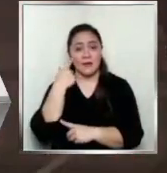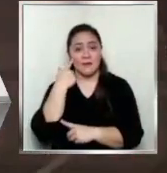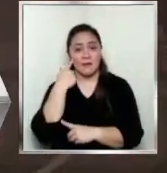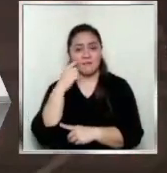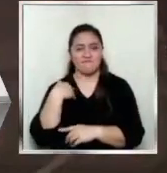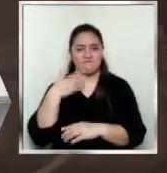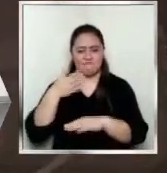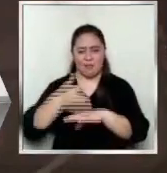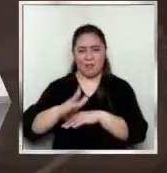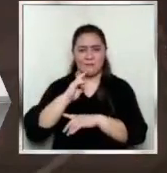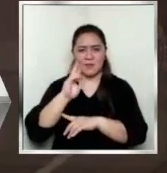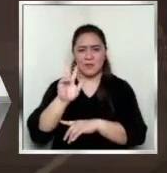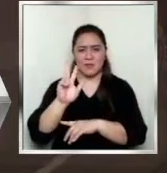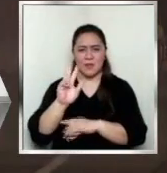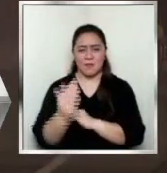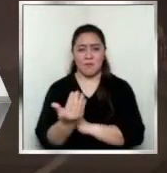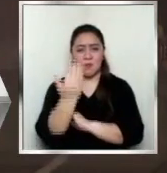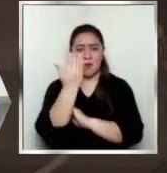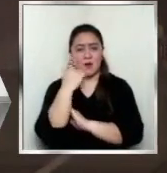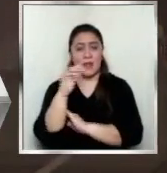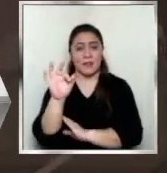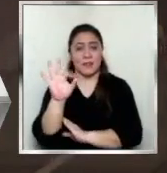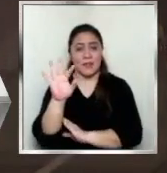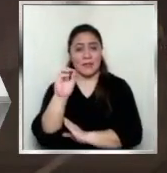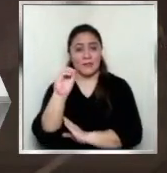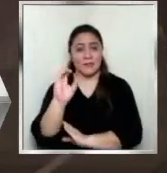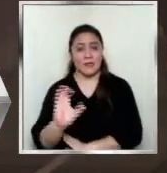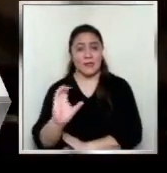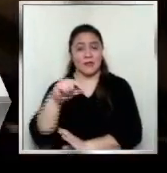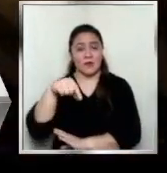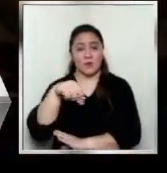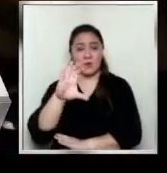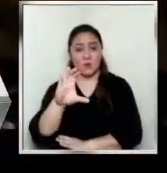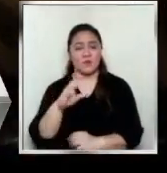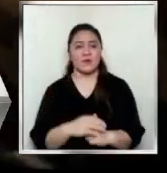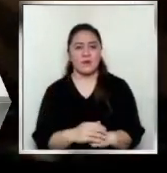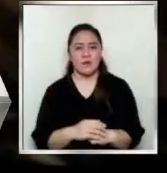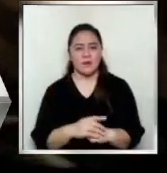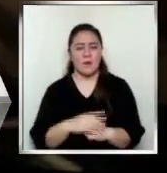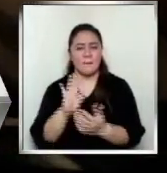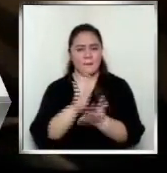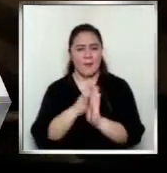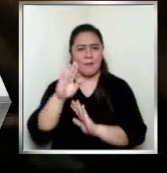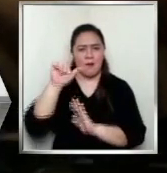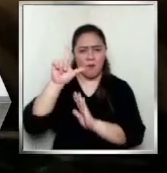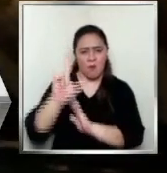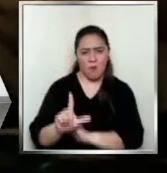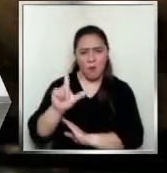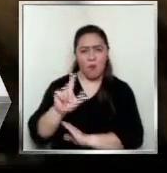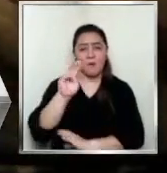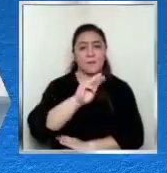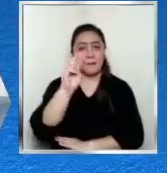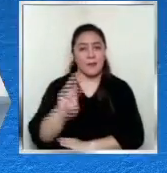PAGASA, 19.7 degrees Celsius ang naitala sa Quezon City. At yan na po ang pinakamababang temperatura sa Metro Manila ngayong panahon ng